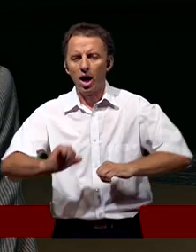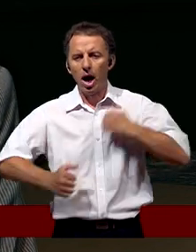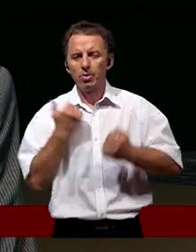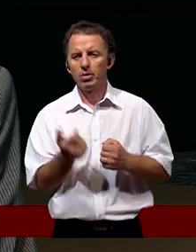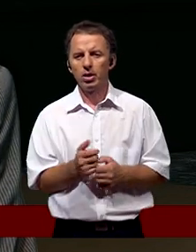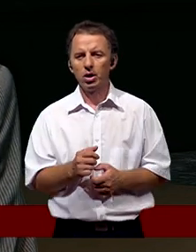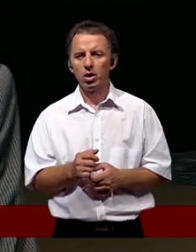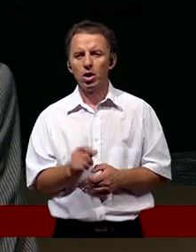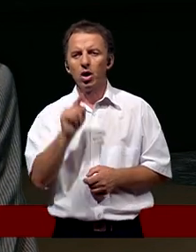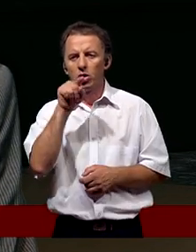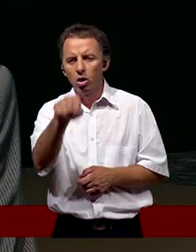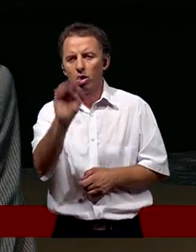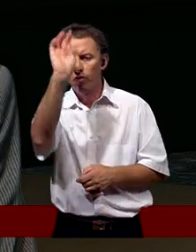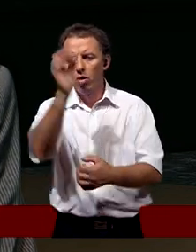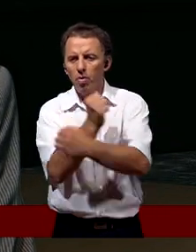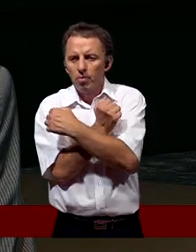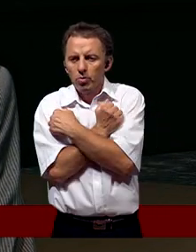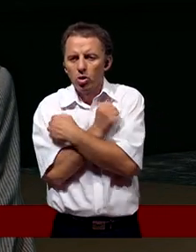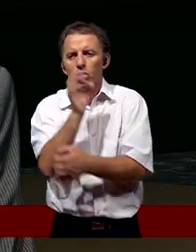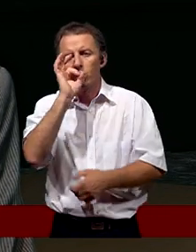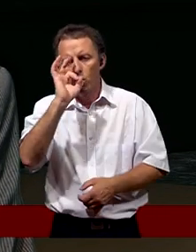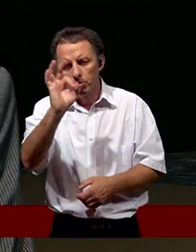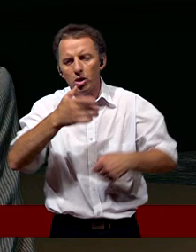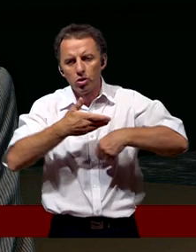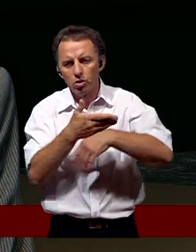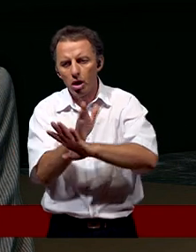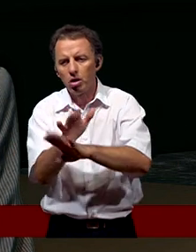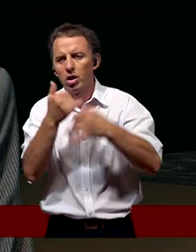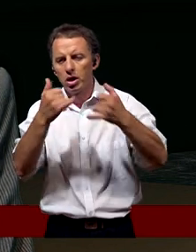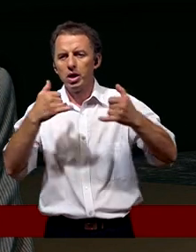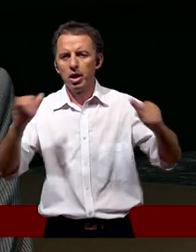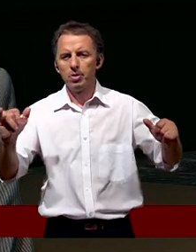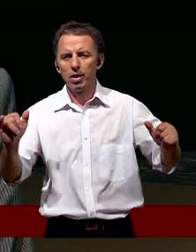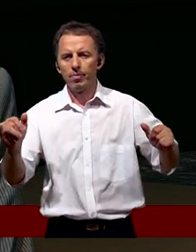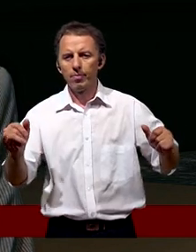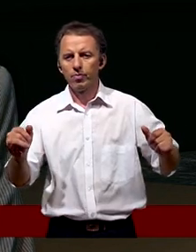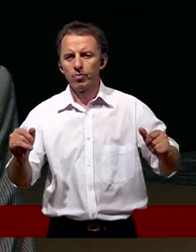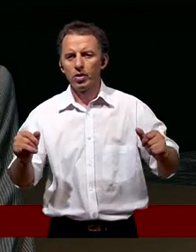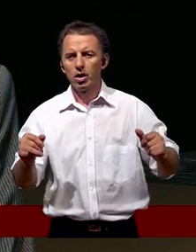Spraw, abyśmy tą Twoją miłością i dobrocią dzielili się z innymi.